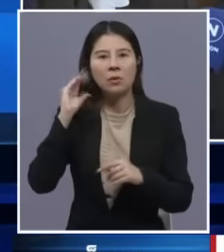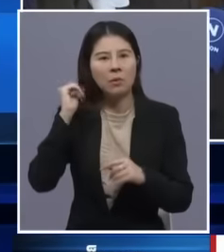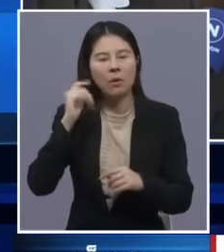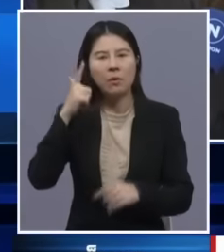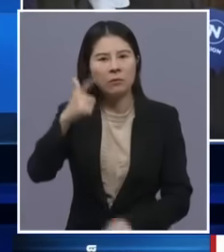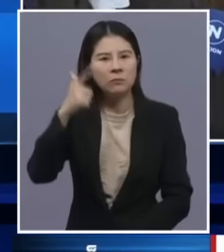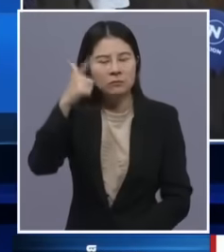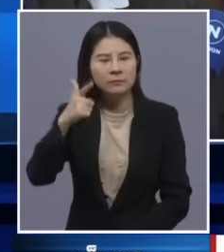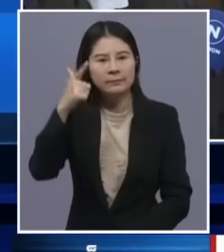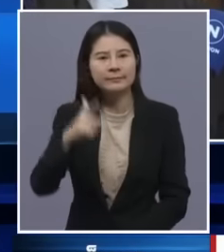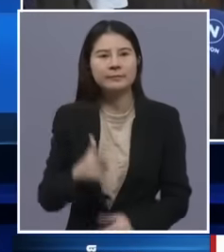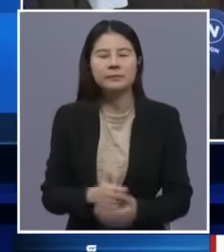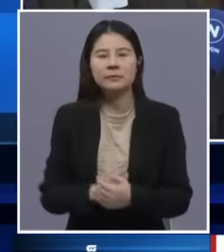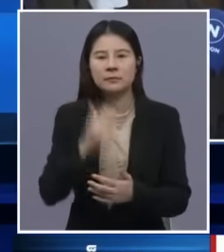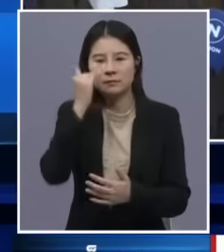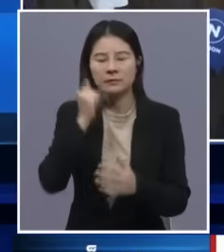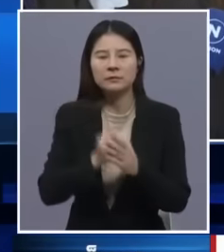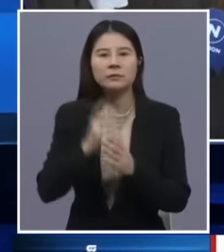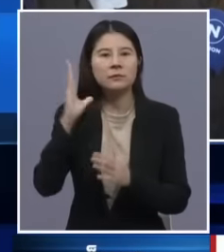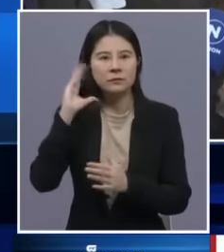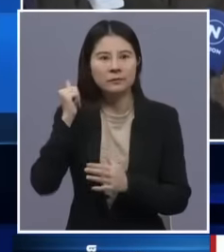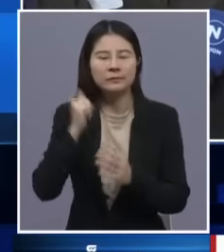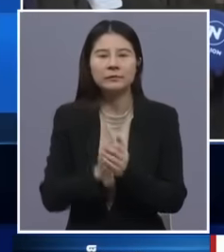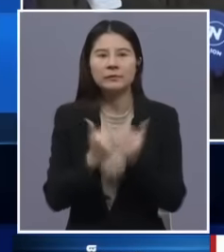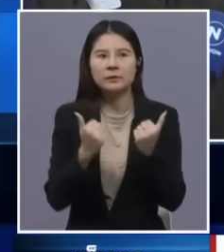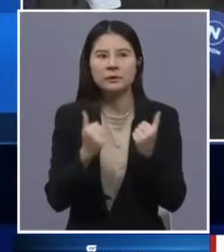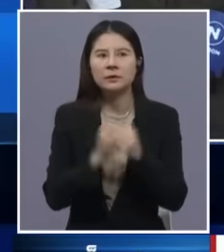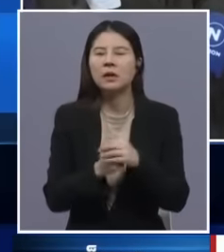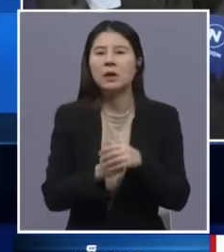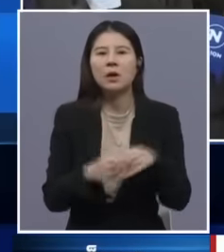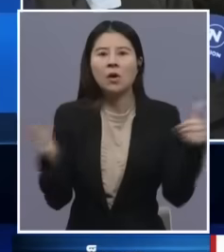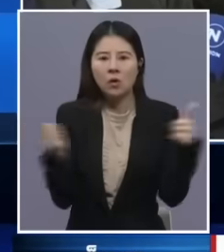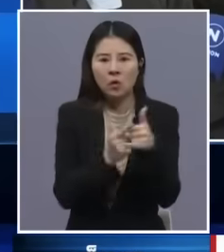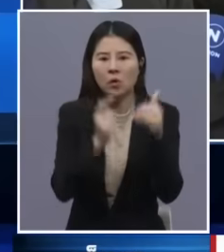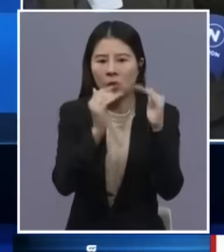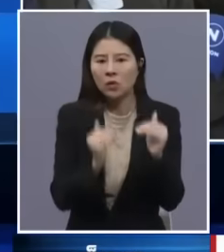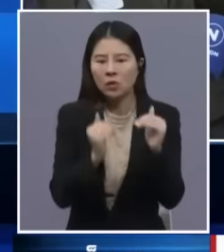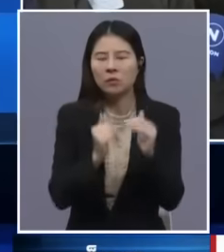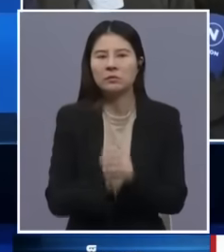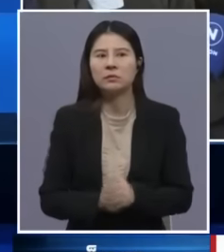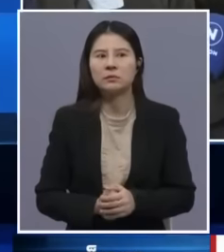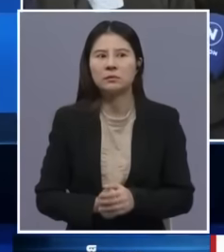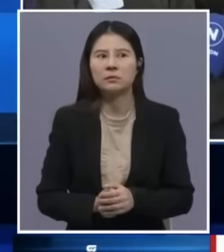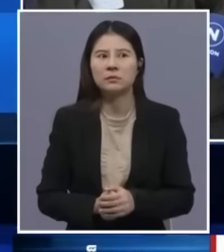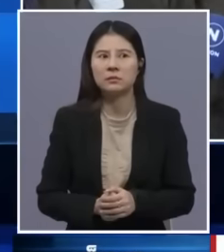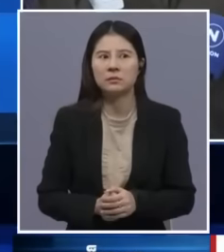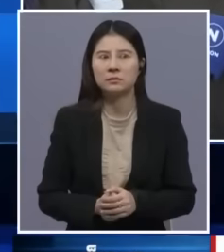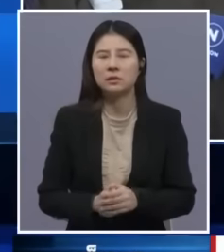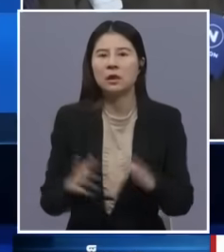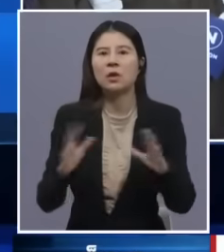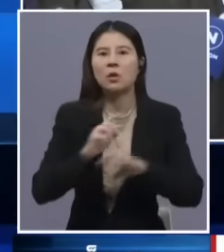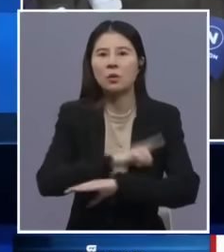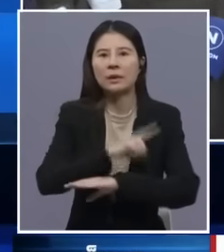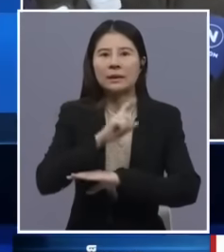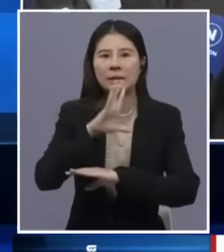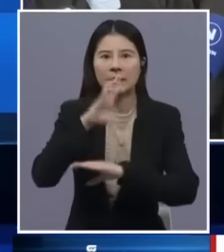ดว่าไม่เกี่ยวเพราะว่าคุณพ่อเองได้รับพระราชทานอภัยโทษลดโทษมาขณะเดียวกันที่มีกระแสข่าวก่อนหน้านี้ว่าในวันที่5ธัน